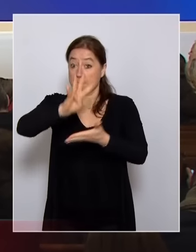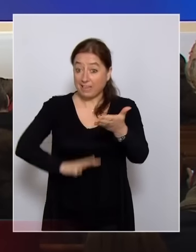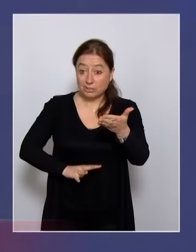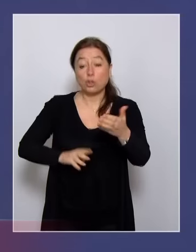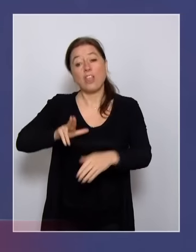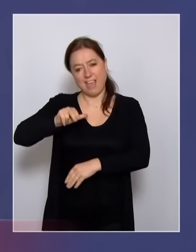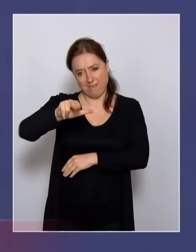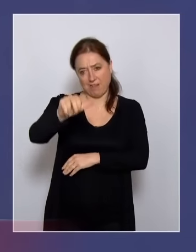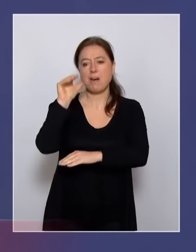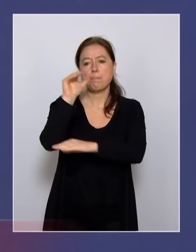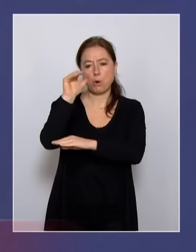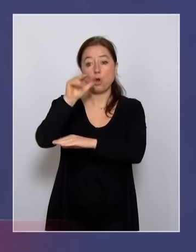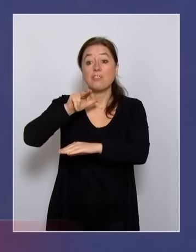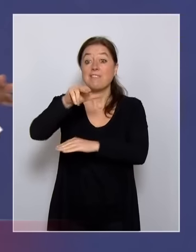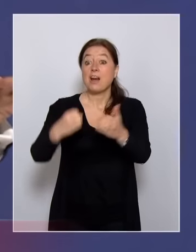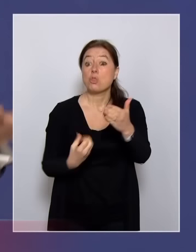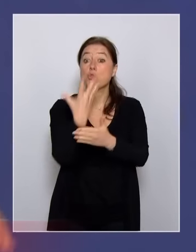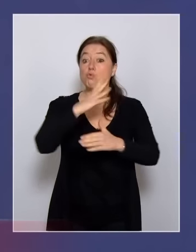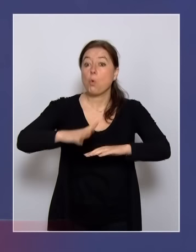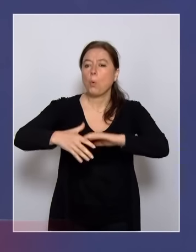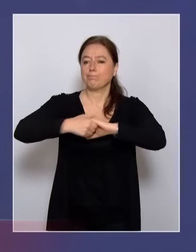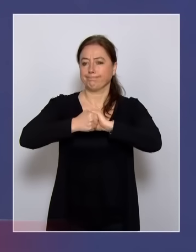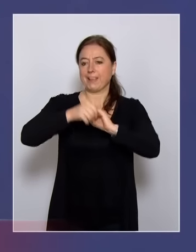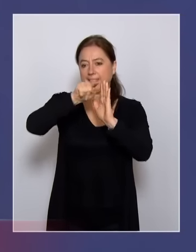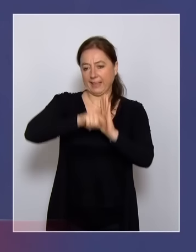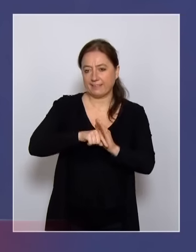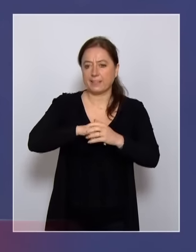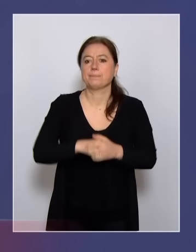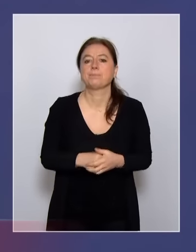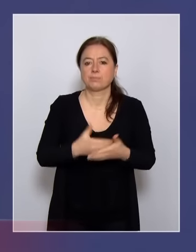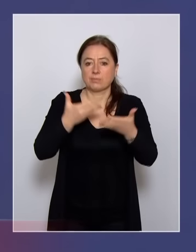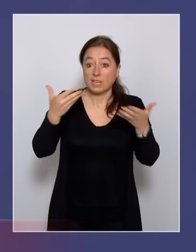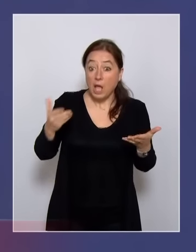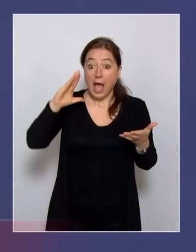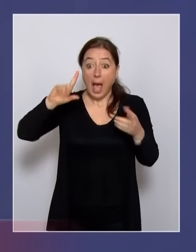là aussi, par un nouveau traité. Déployer une politique entre égaux,